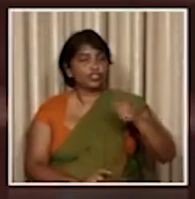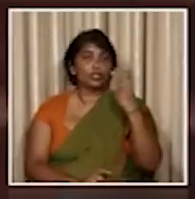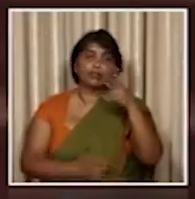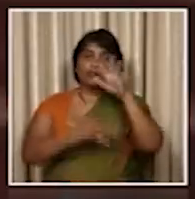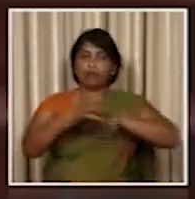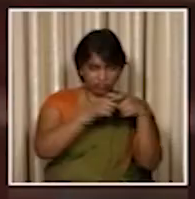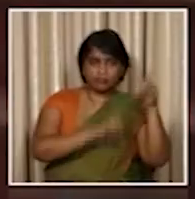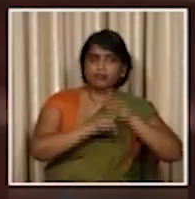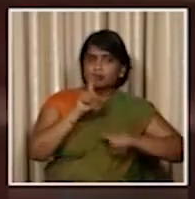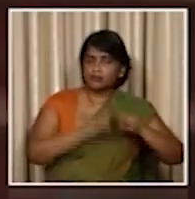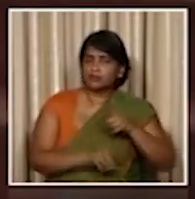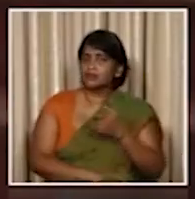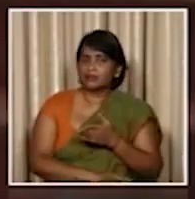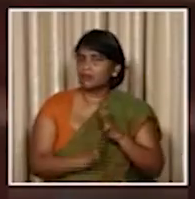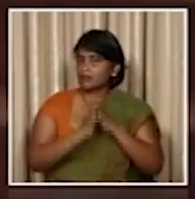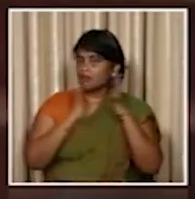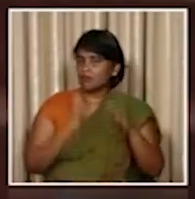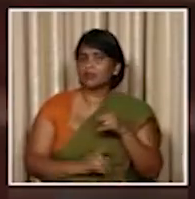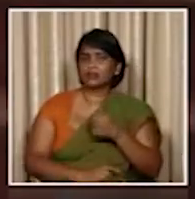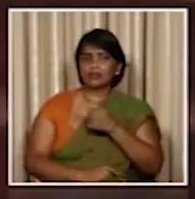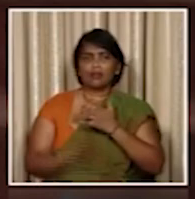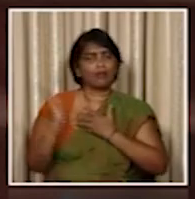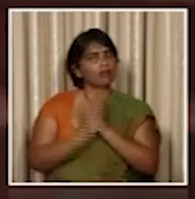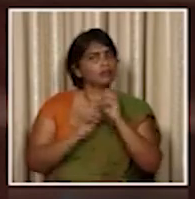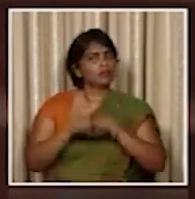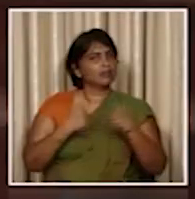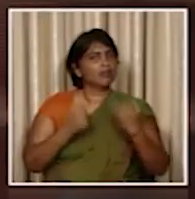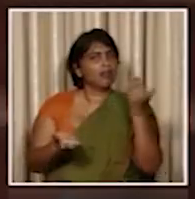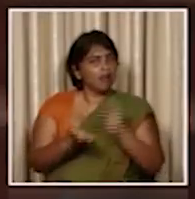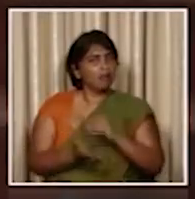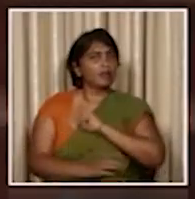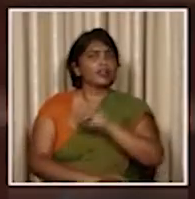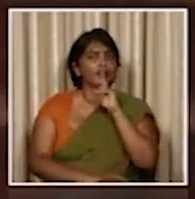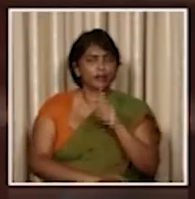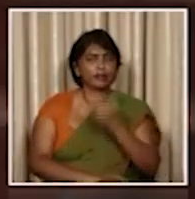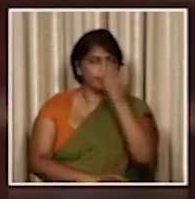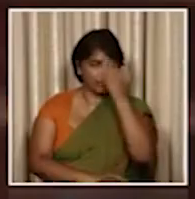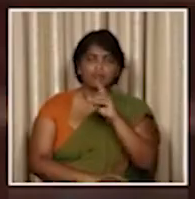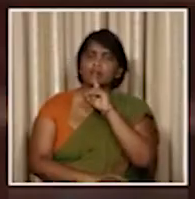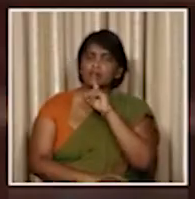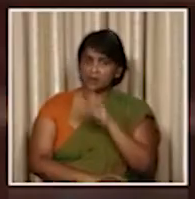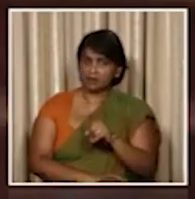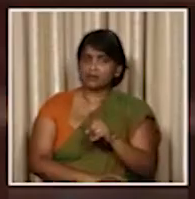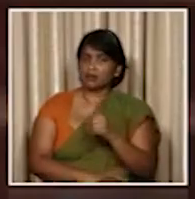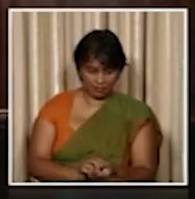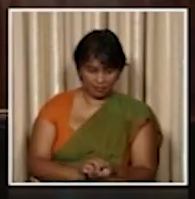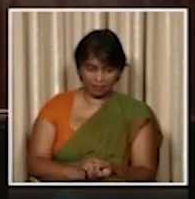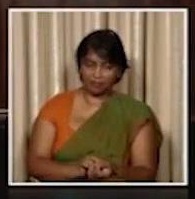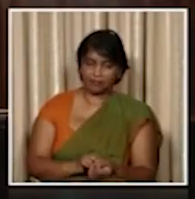කියලා. දැනුත් කිව්වා. ඒක බරපතල වරප්‍රසාද කඩවීමක් නෙවෙයි. නැවතවතාවක් කිව්වා. කරුණාකරලා මම ඉල්ලීමක් කරනවා පරීක්ෂණයක්